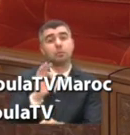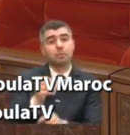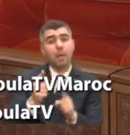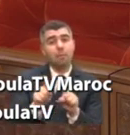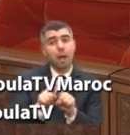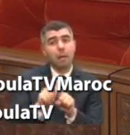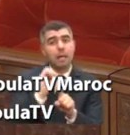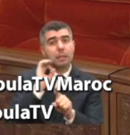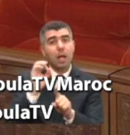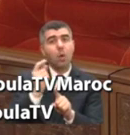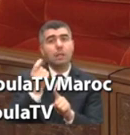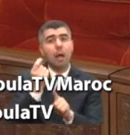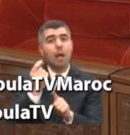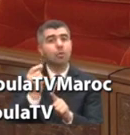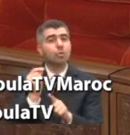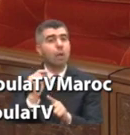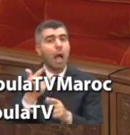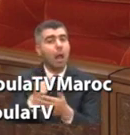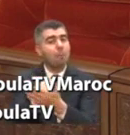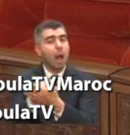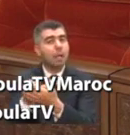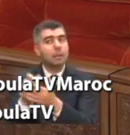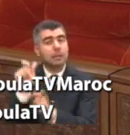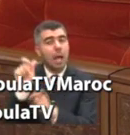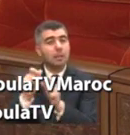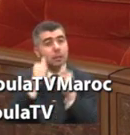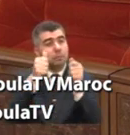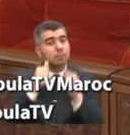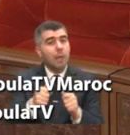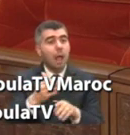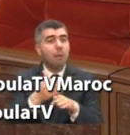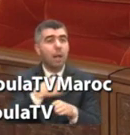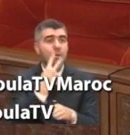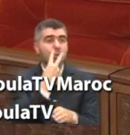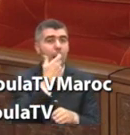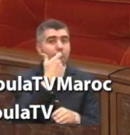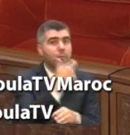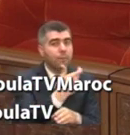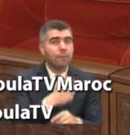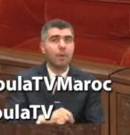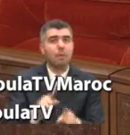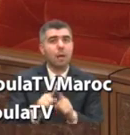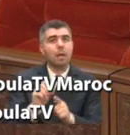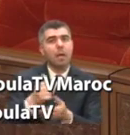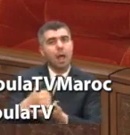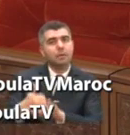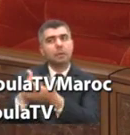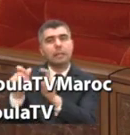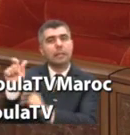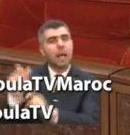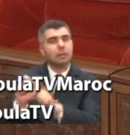المعايير التقنيه لهذه العيادات الاساس، وهذا الشيء كله في اتجاه يعني تحسين الخدمات للمواطن. شكرا